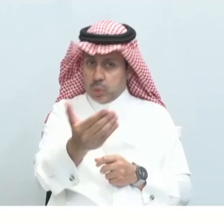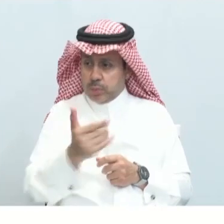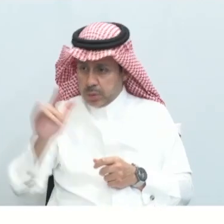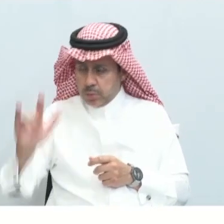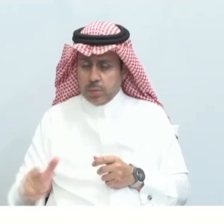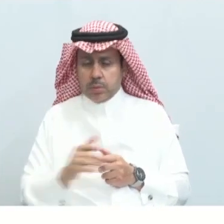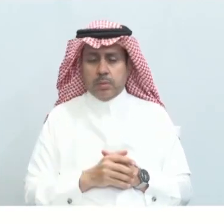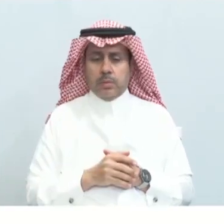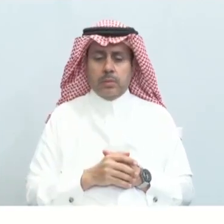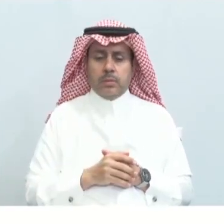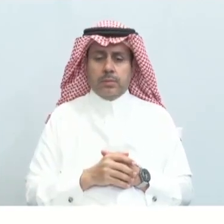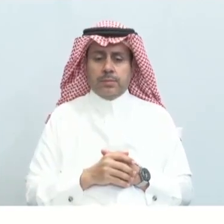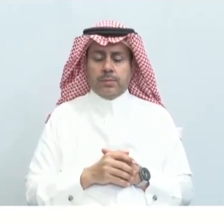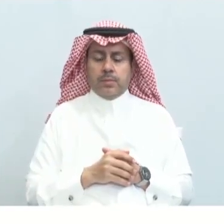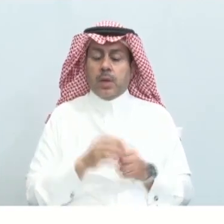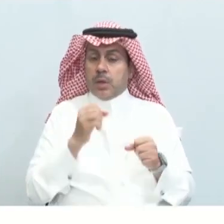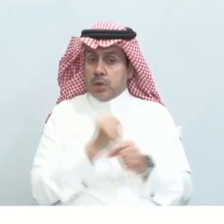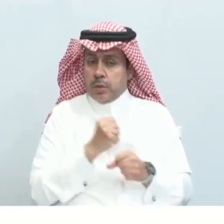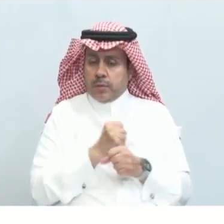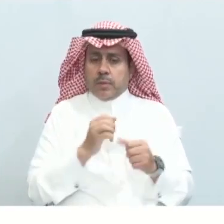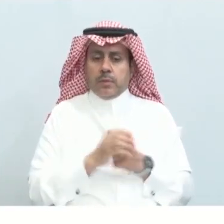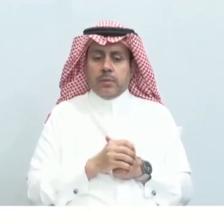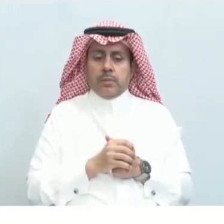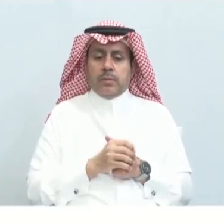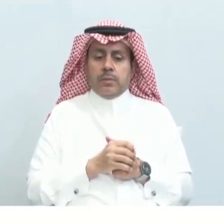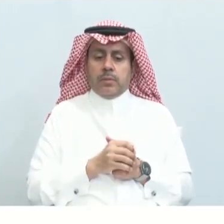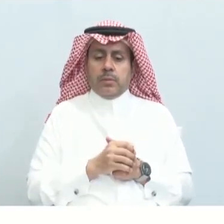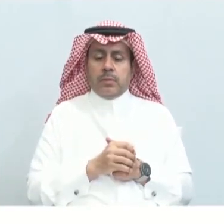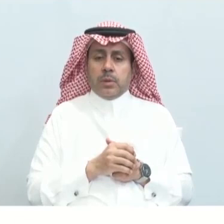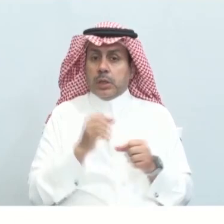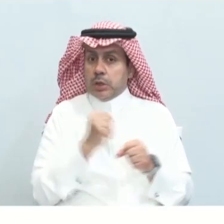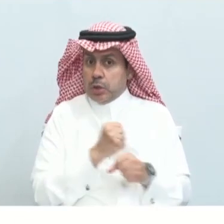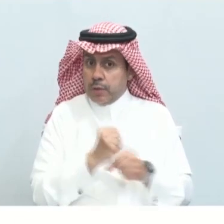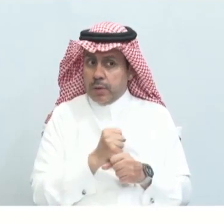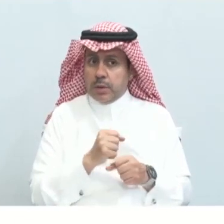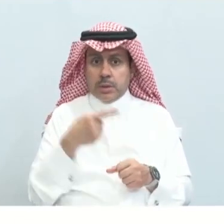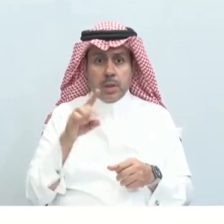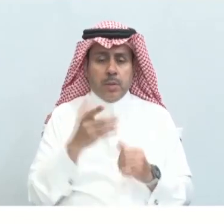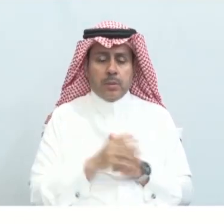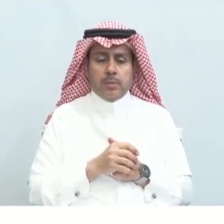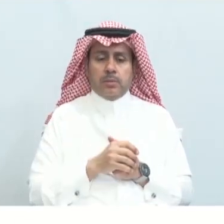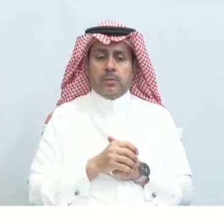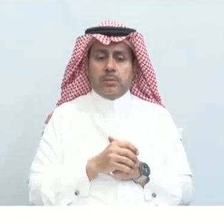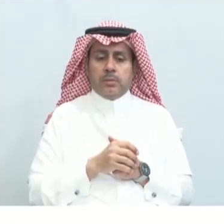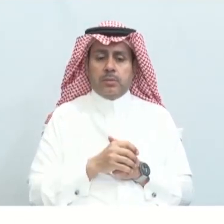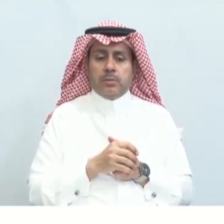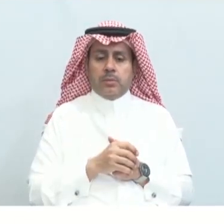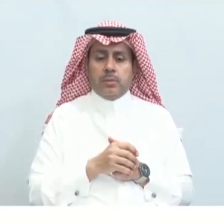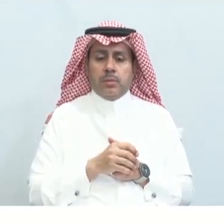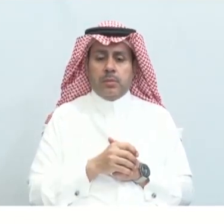للجلوس في المكان المناسب هذا تصرف وهذا تصرف اي التصرفين هو الصحيح هل هو التصرف الف